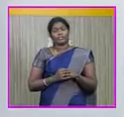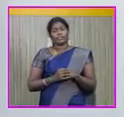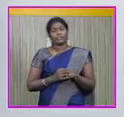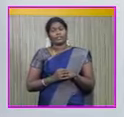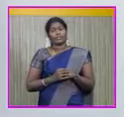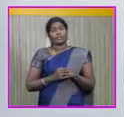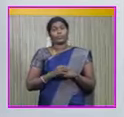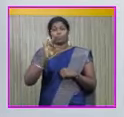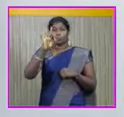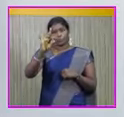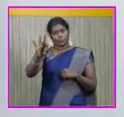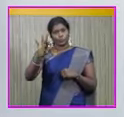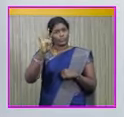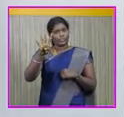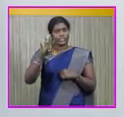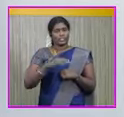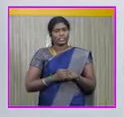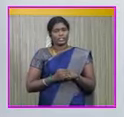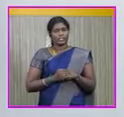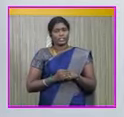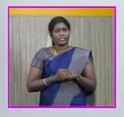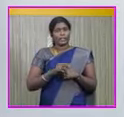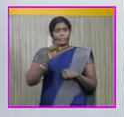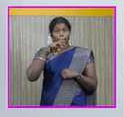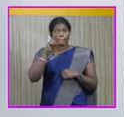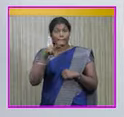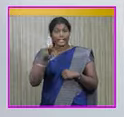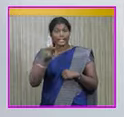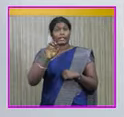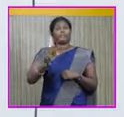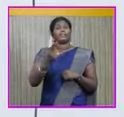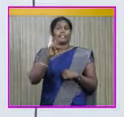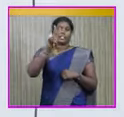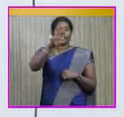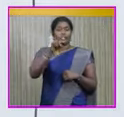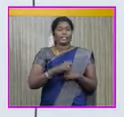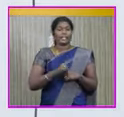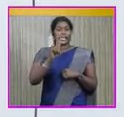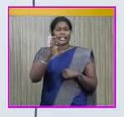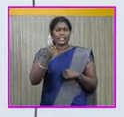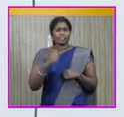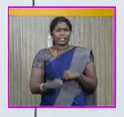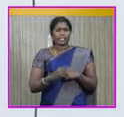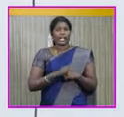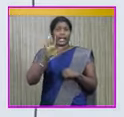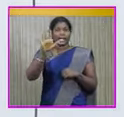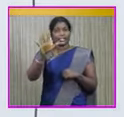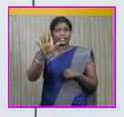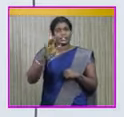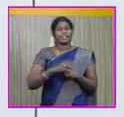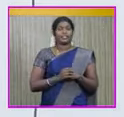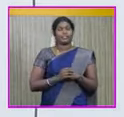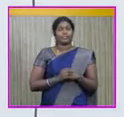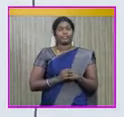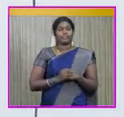சொல்லிட்டிங்களா? 3 நாள் இருக்கும், கரெக்டாக 3 12, மீதி எவ்வளோ? 2. 20 எத்தனை நாள்? 5